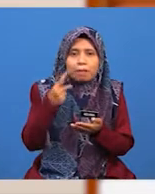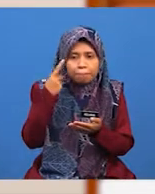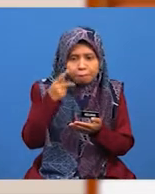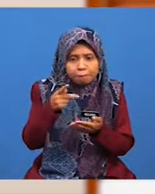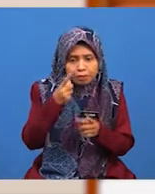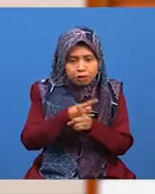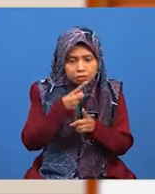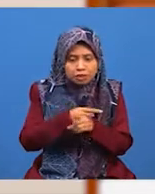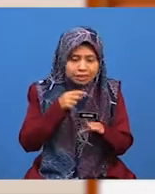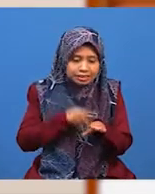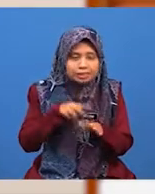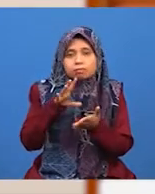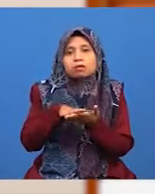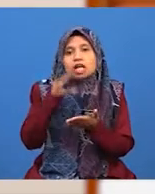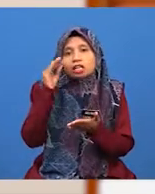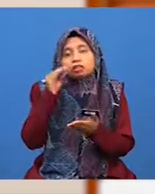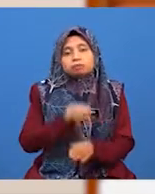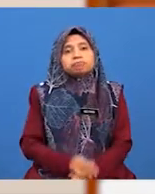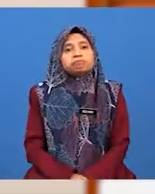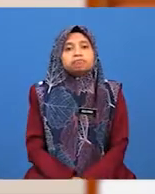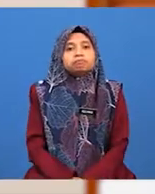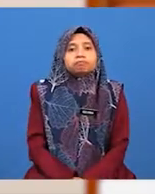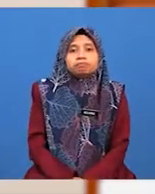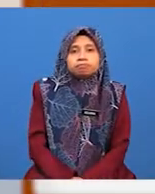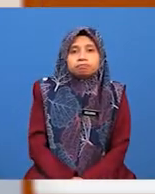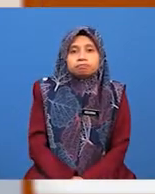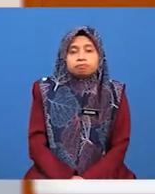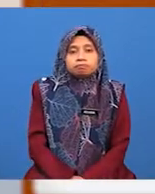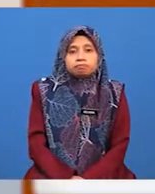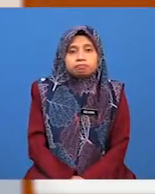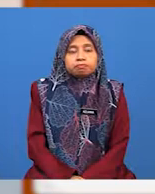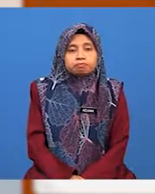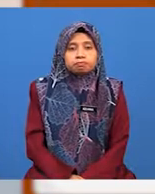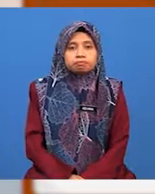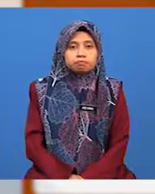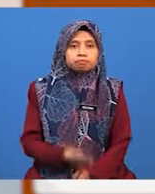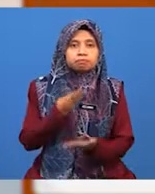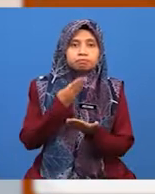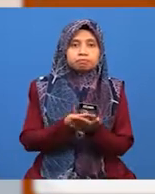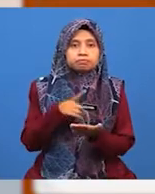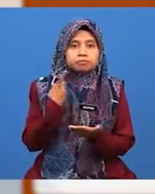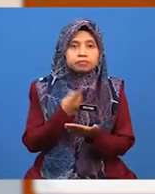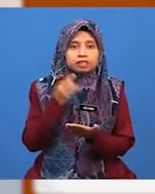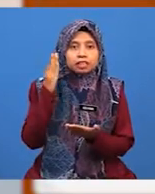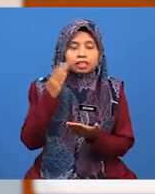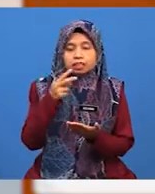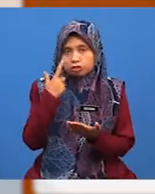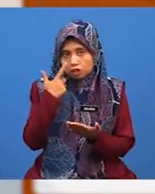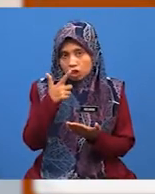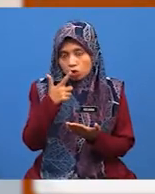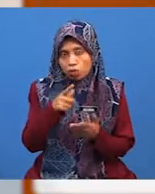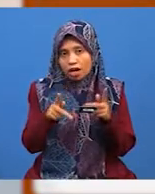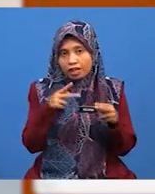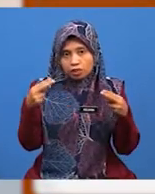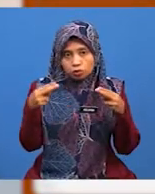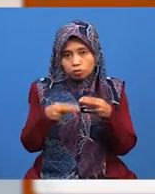perhatian semasa sesi pembelajaran ini berlangsung. Baiklah, kita akan melihat kata